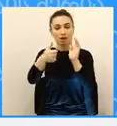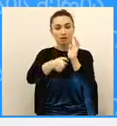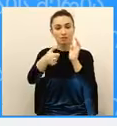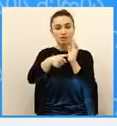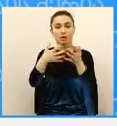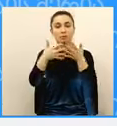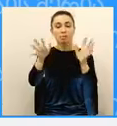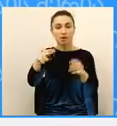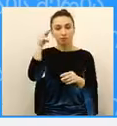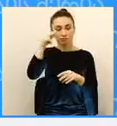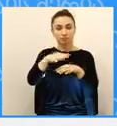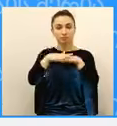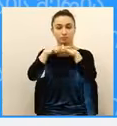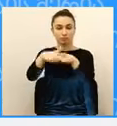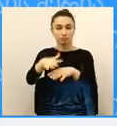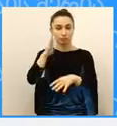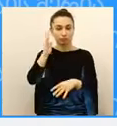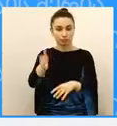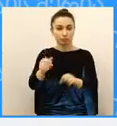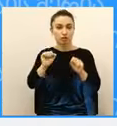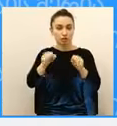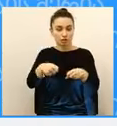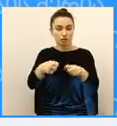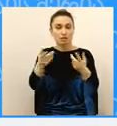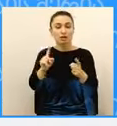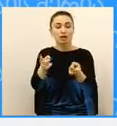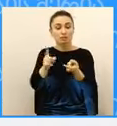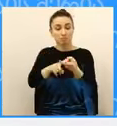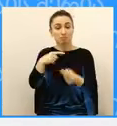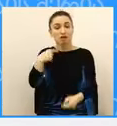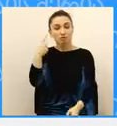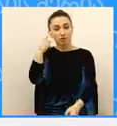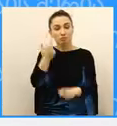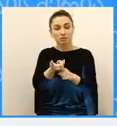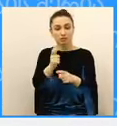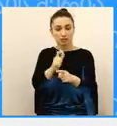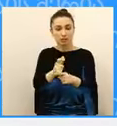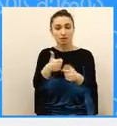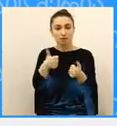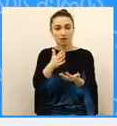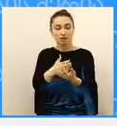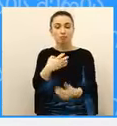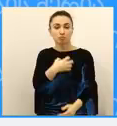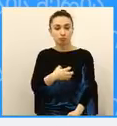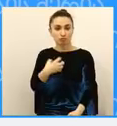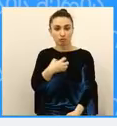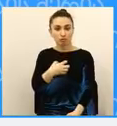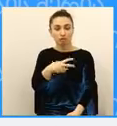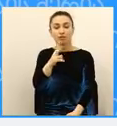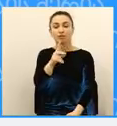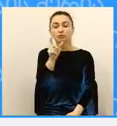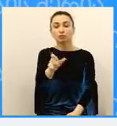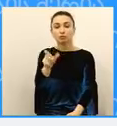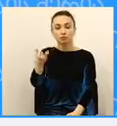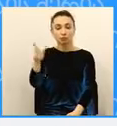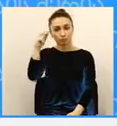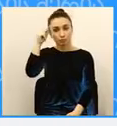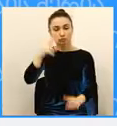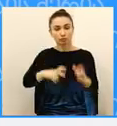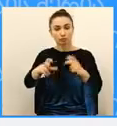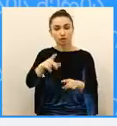მეტი მაგისტრატის დაფინანსება იქნება შესაძლებელი, რაც ვფიქრობ ძალიან კარგია და მნიშვნელოვანია. Იმ სტუდენტებს,